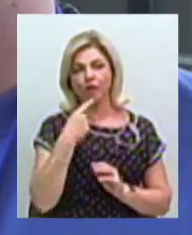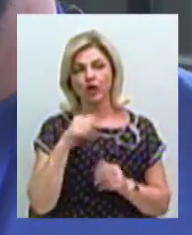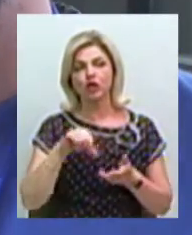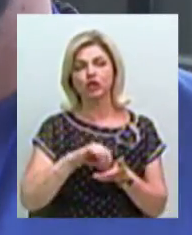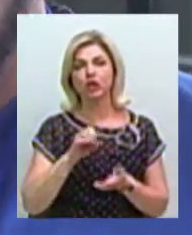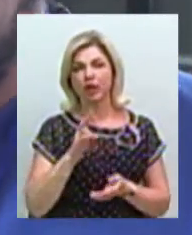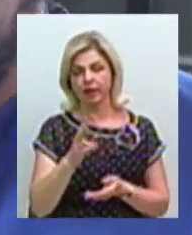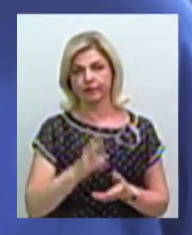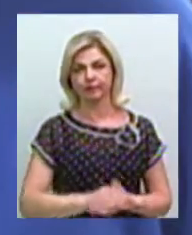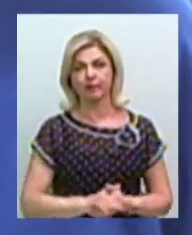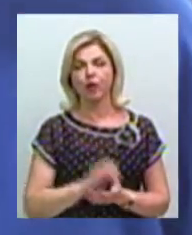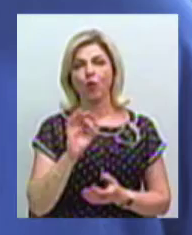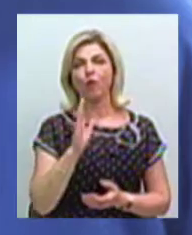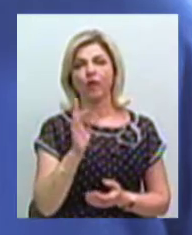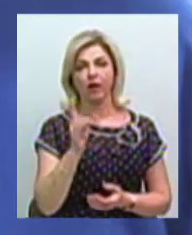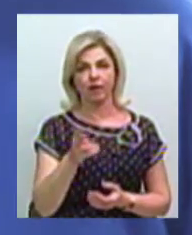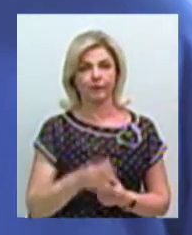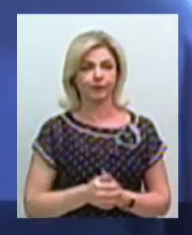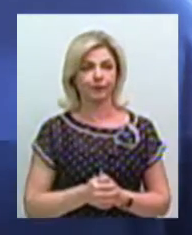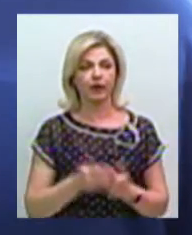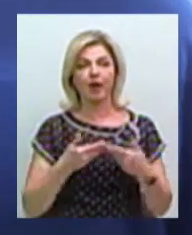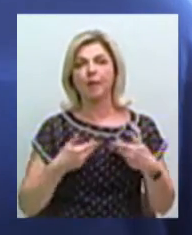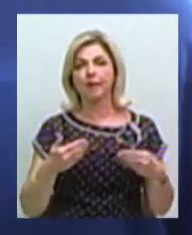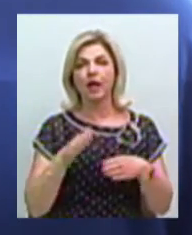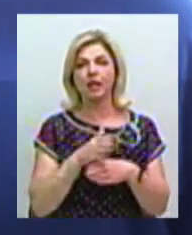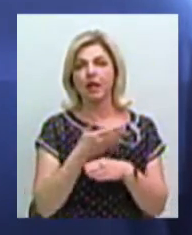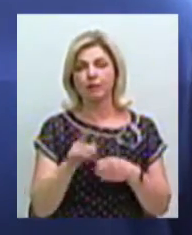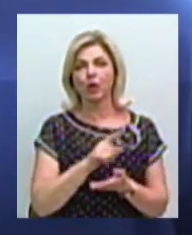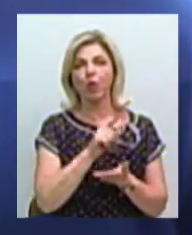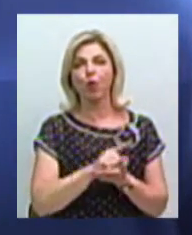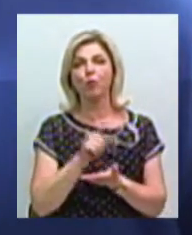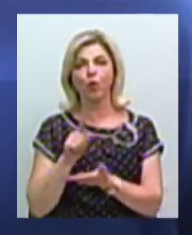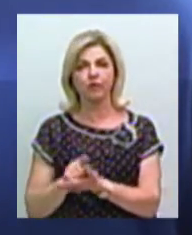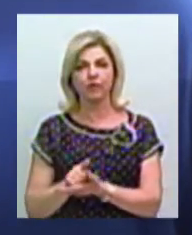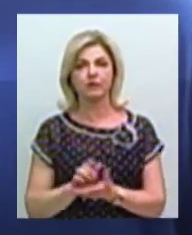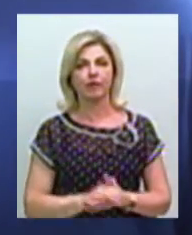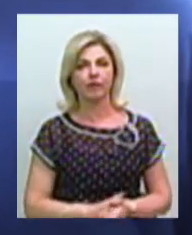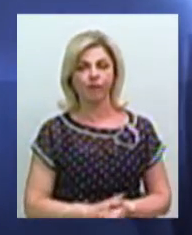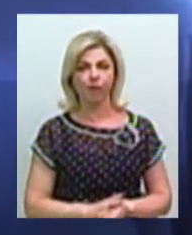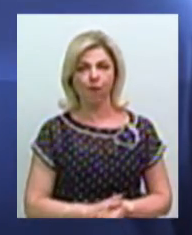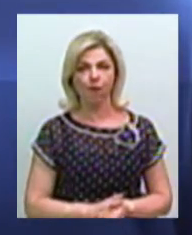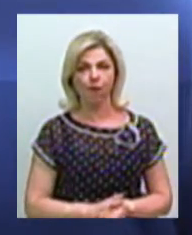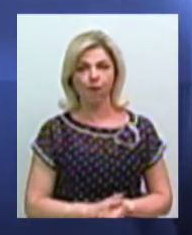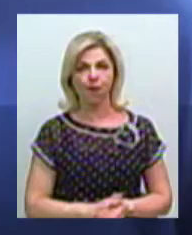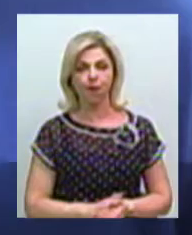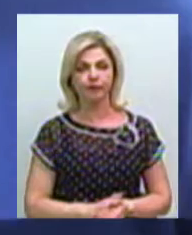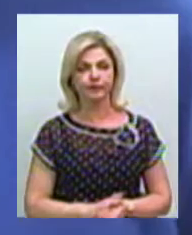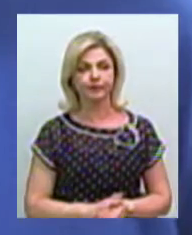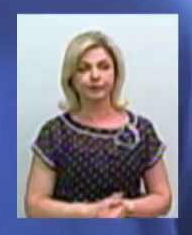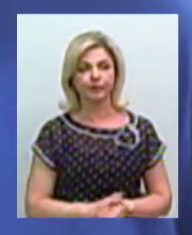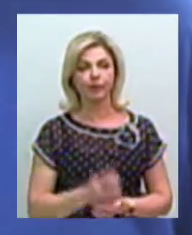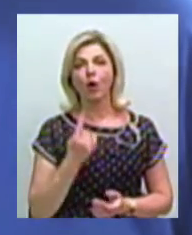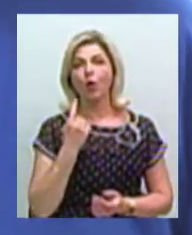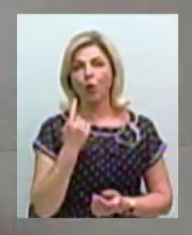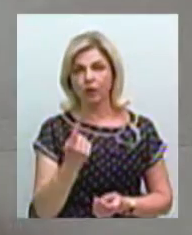Володимир Лісняков. Ми розподілили обов'язки. Відповідно до цього розподілу кожен член комісії робить свої справи. Один видає